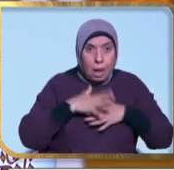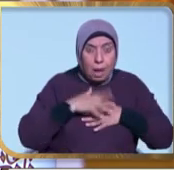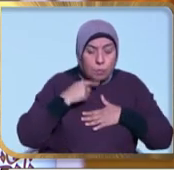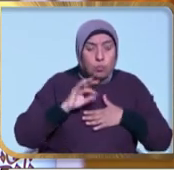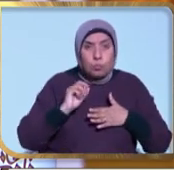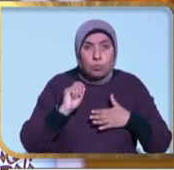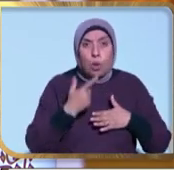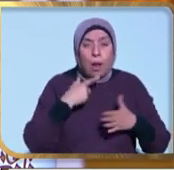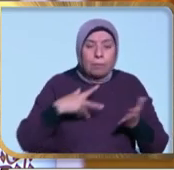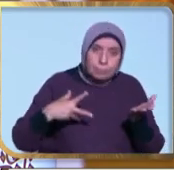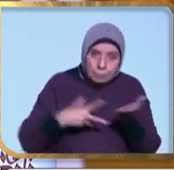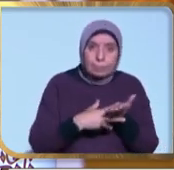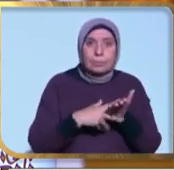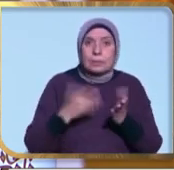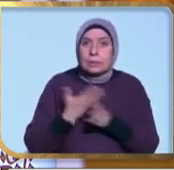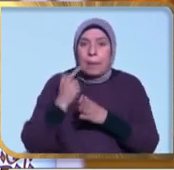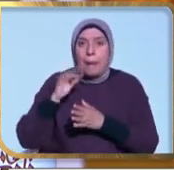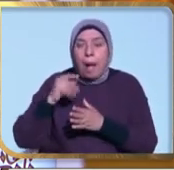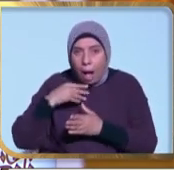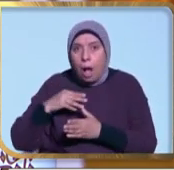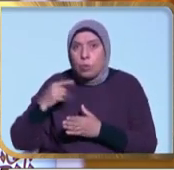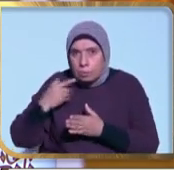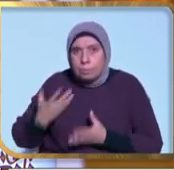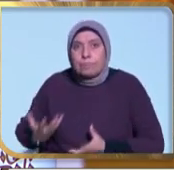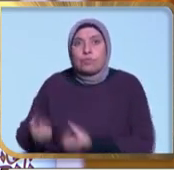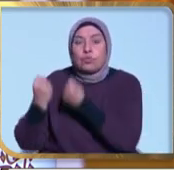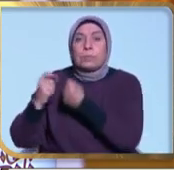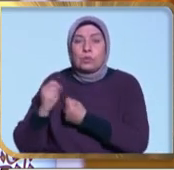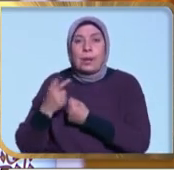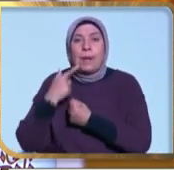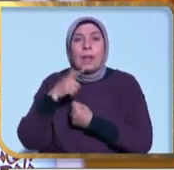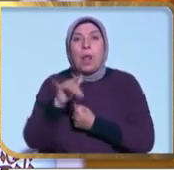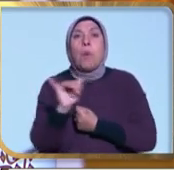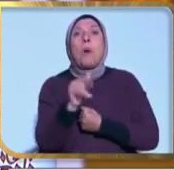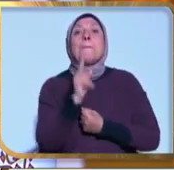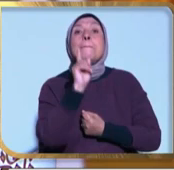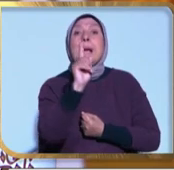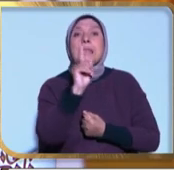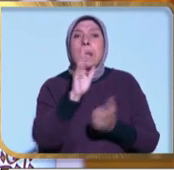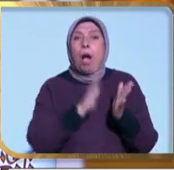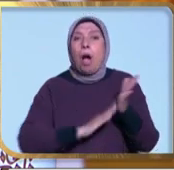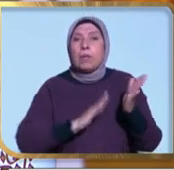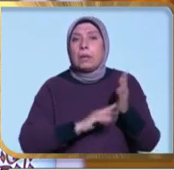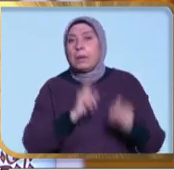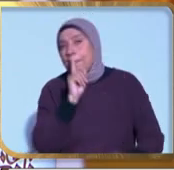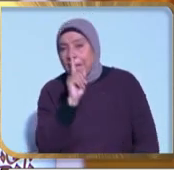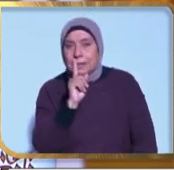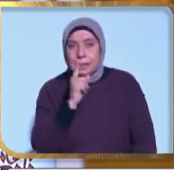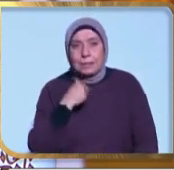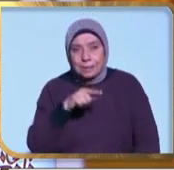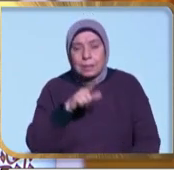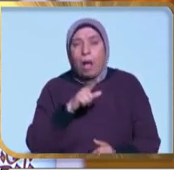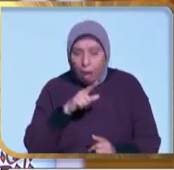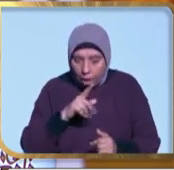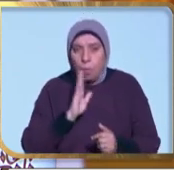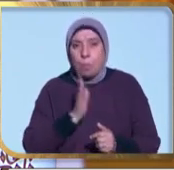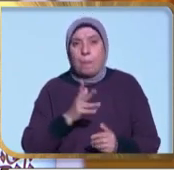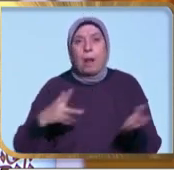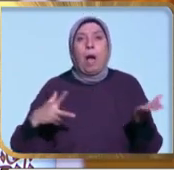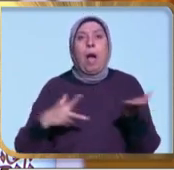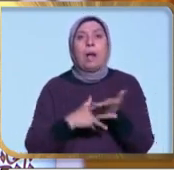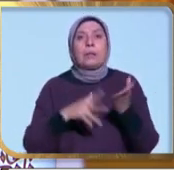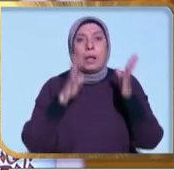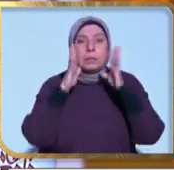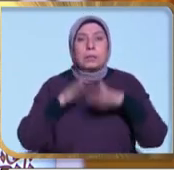المشكله كل ده في الامور الصعبه الجلل اللي تقتضي انه الانسان يقطع الصلاه من اجل انه